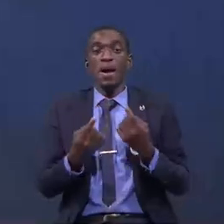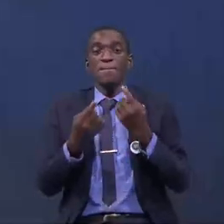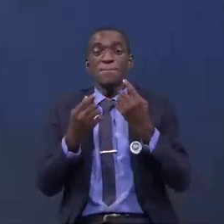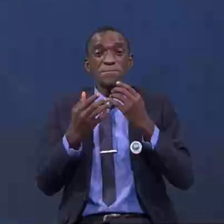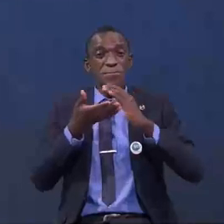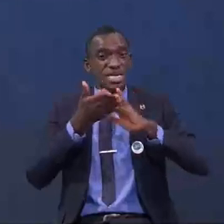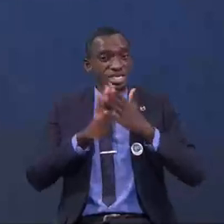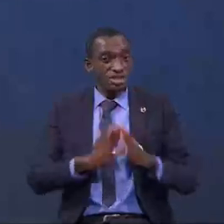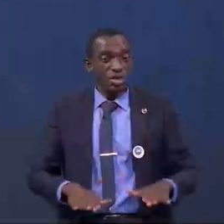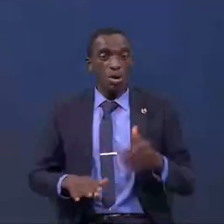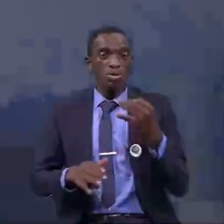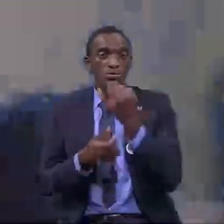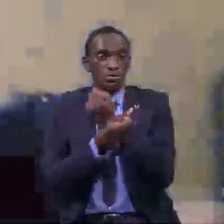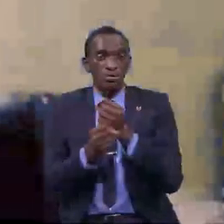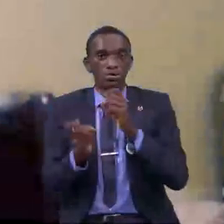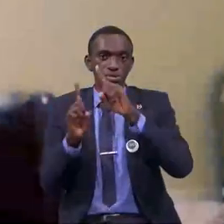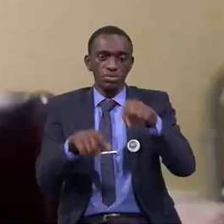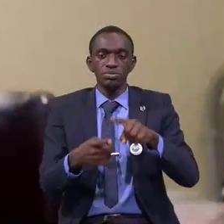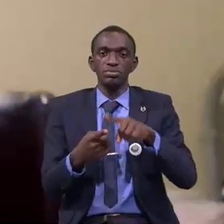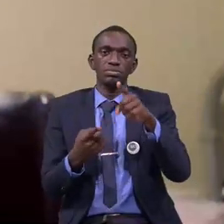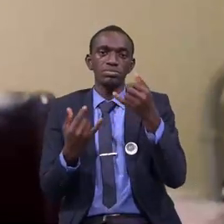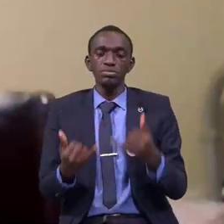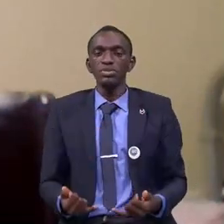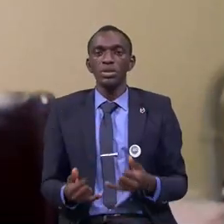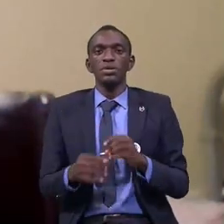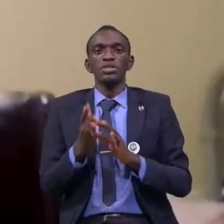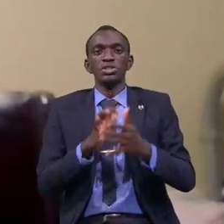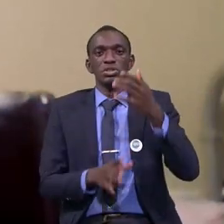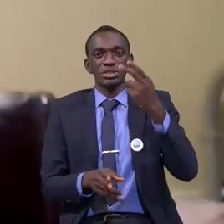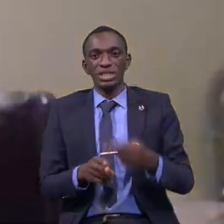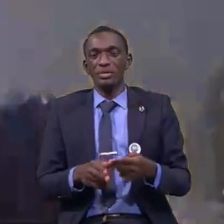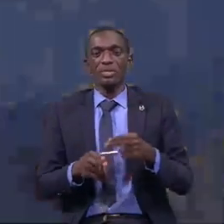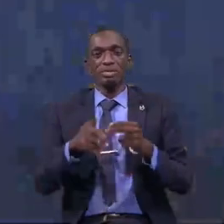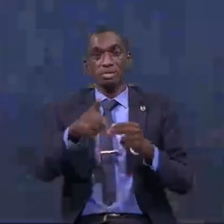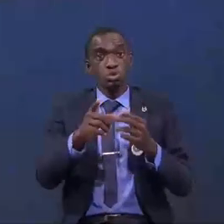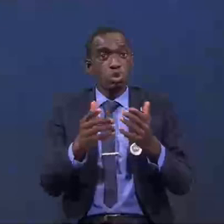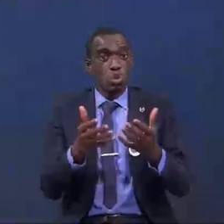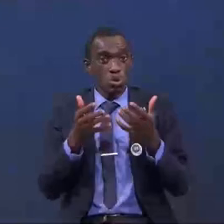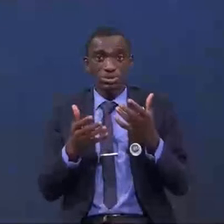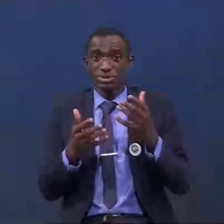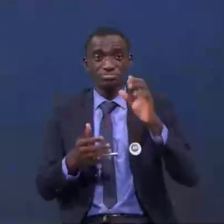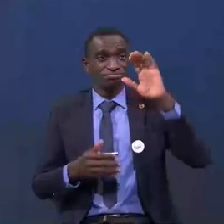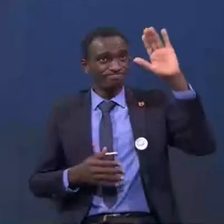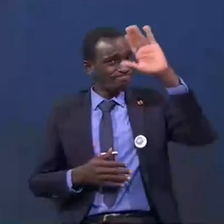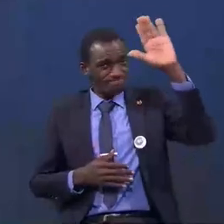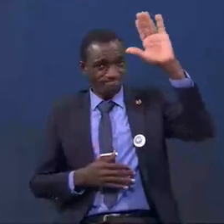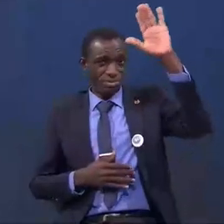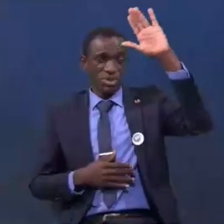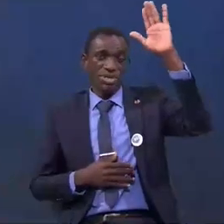La paix du salut vient pour vous maintenant. Si tu lèves la main, mets-toi debout.